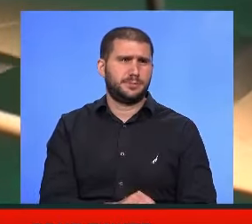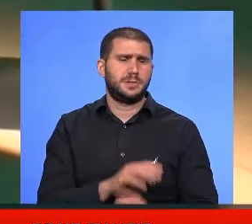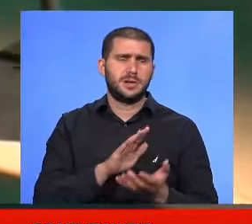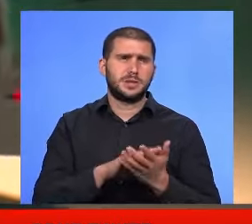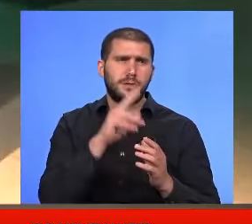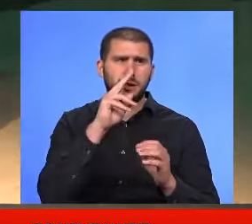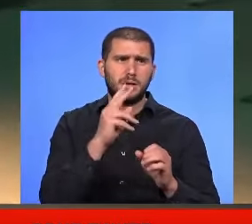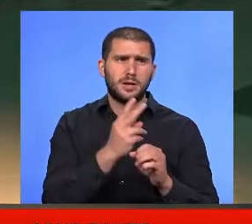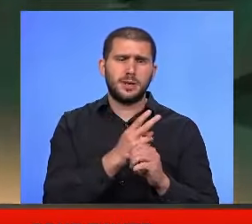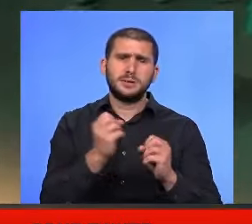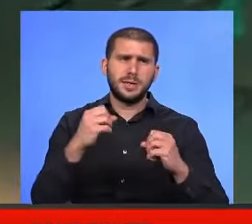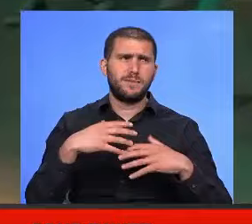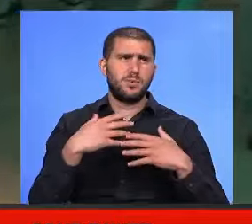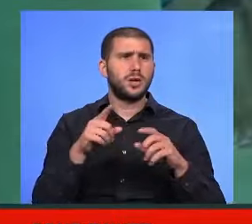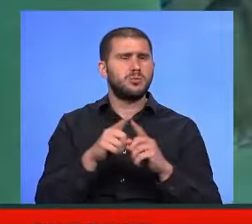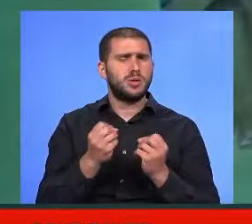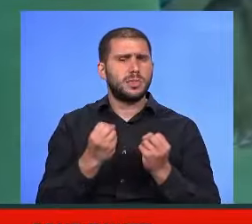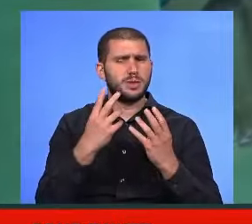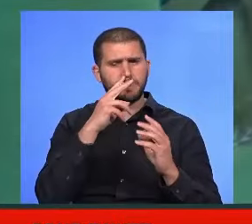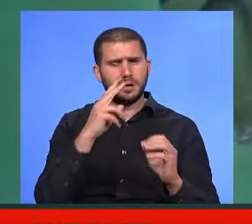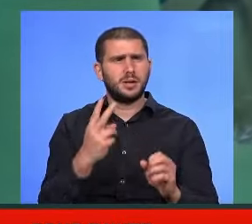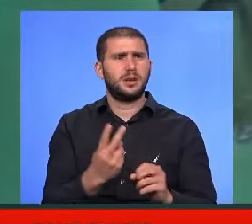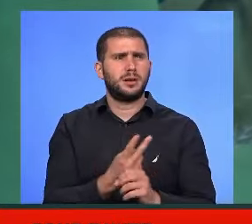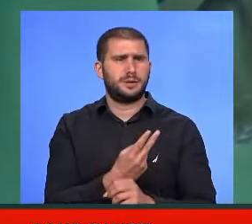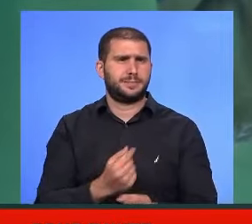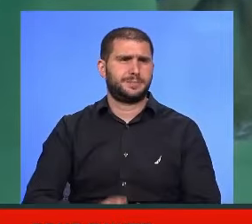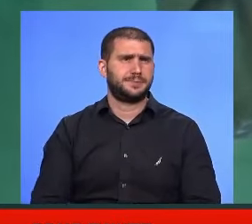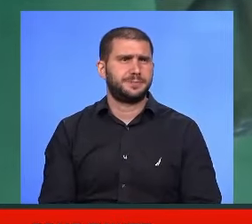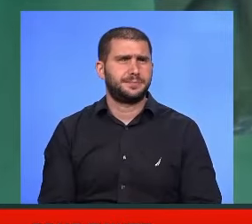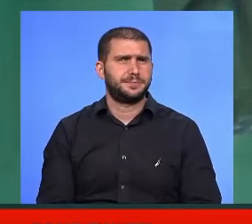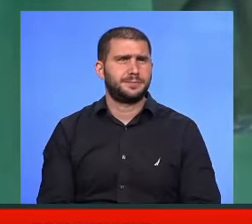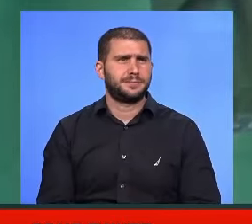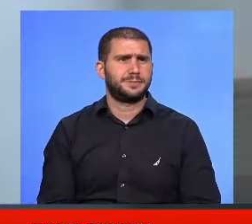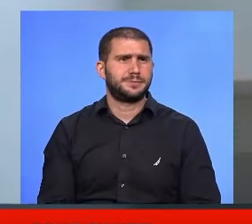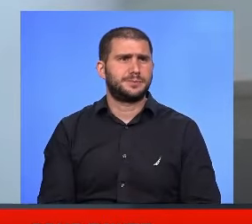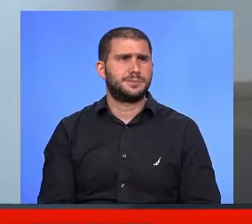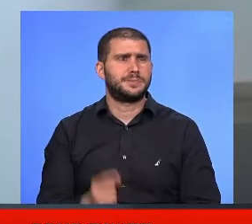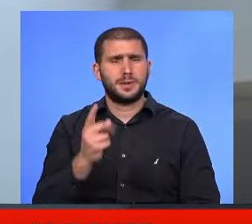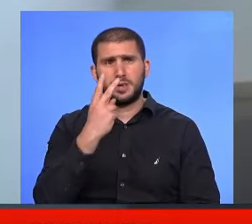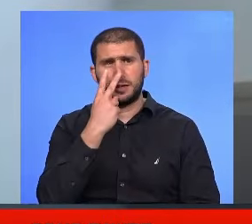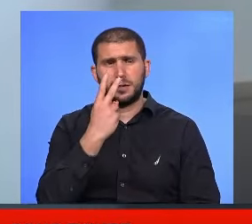בקצב רגיל, זה יבוא כמו שהטבע רגיל. אתה תראה,